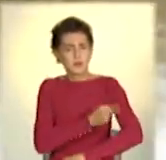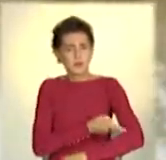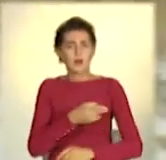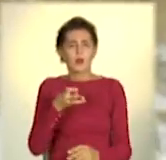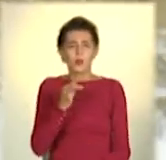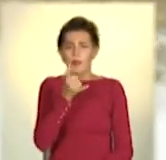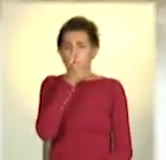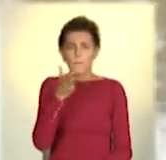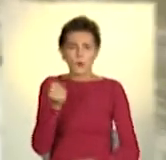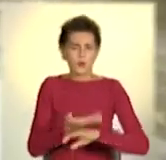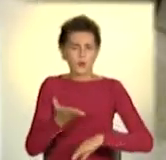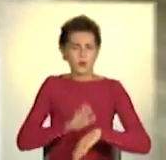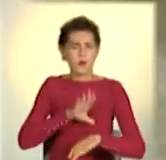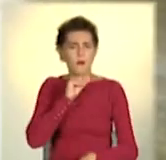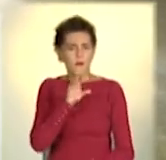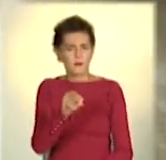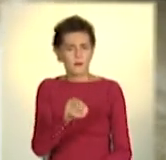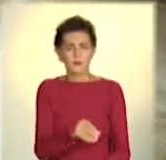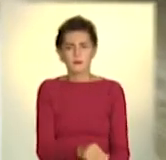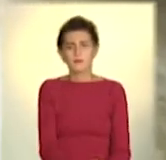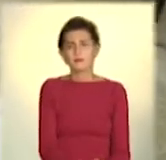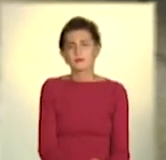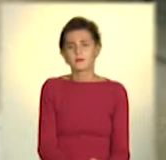не вміє розмовляти.